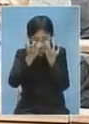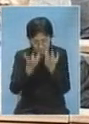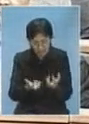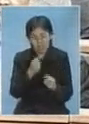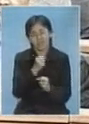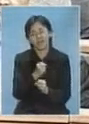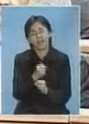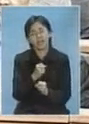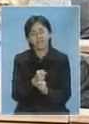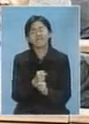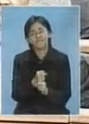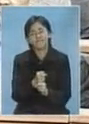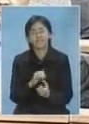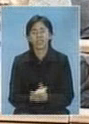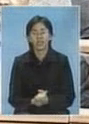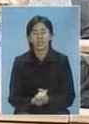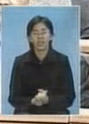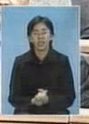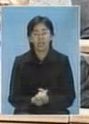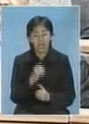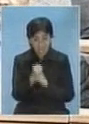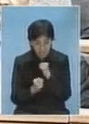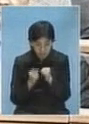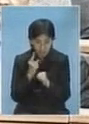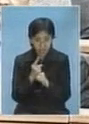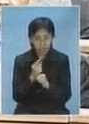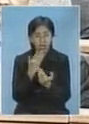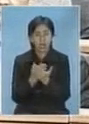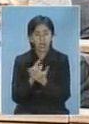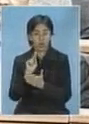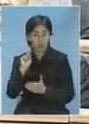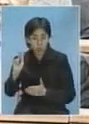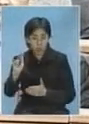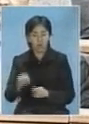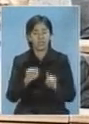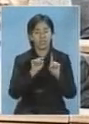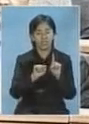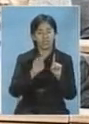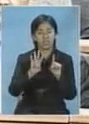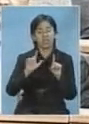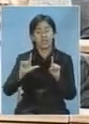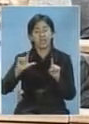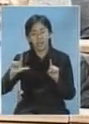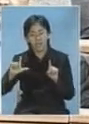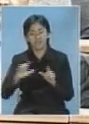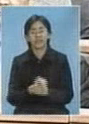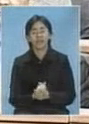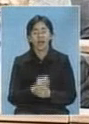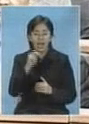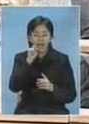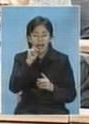ท่านเป็นปีเดียวกู้ไปแล้ว 1.4 ล้านล้านฟื้นฟูระบ